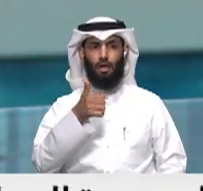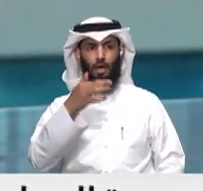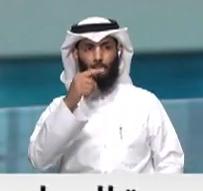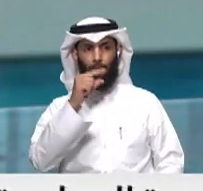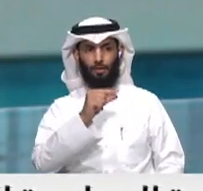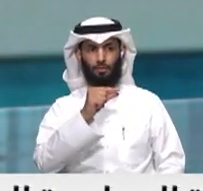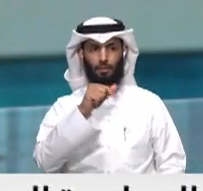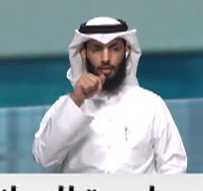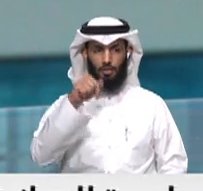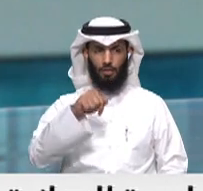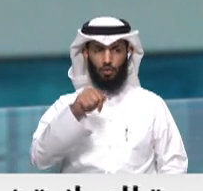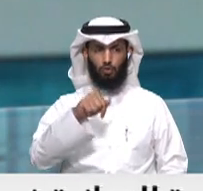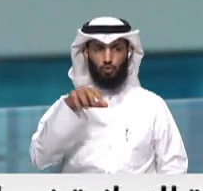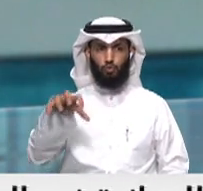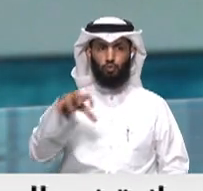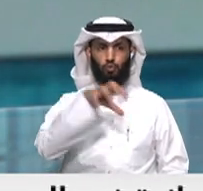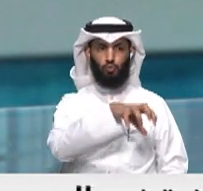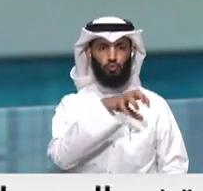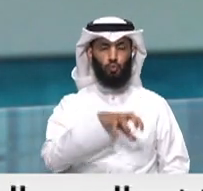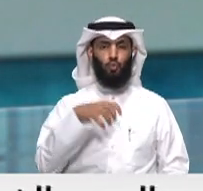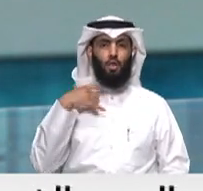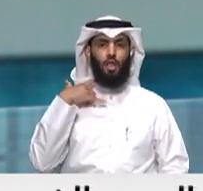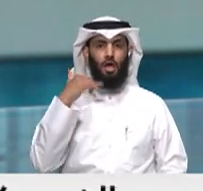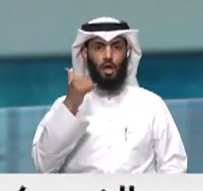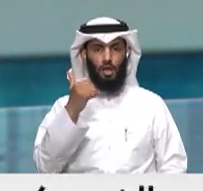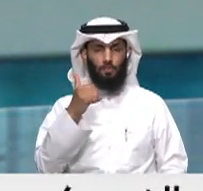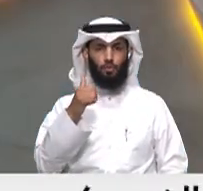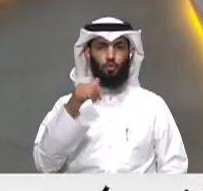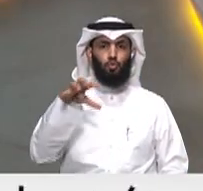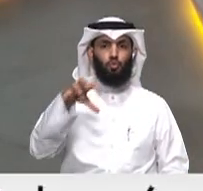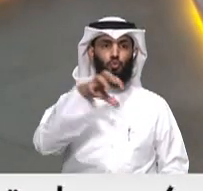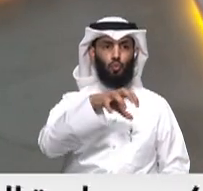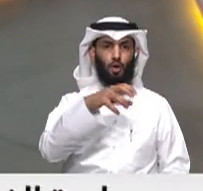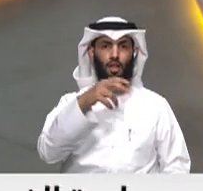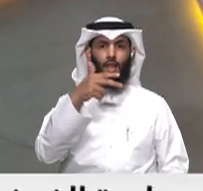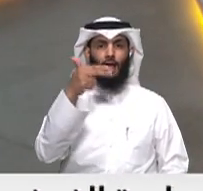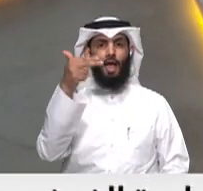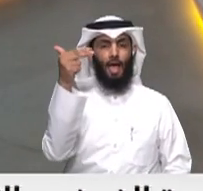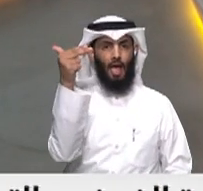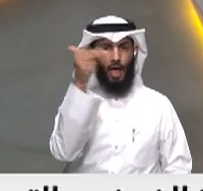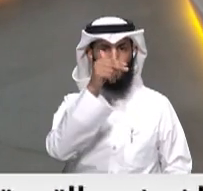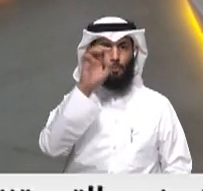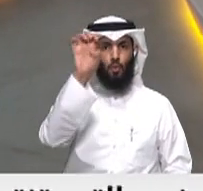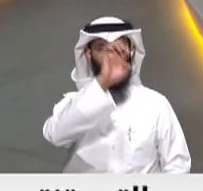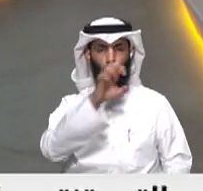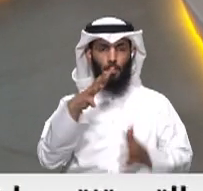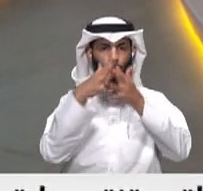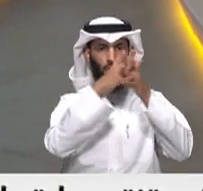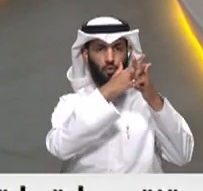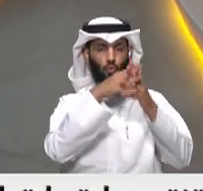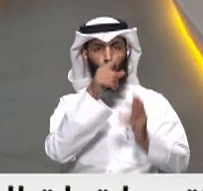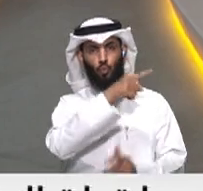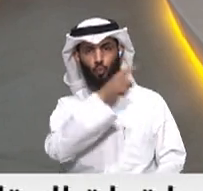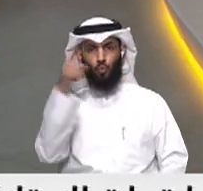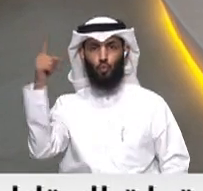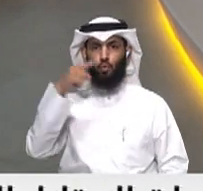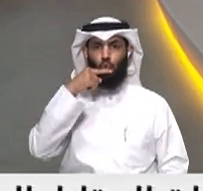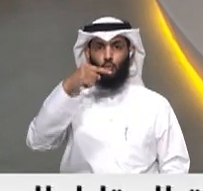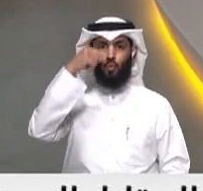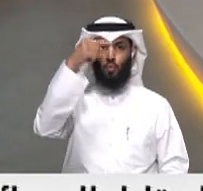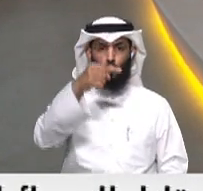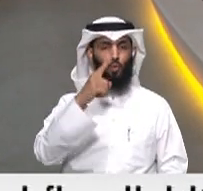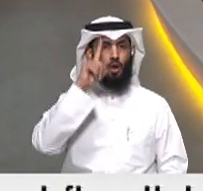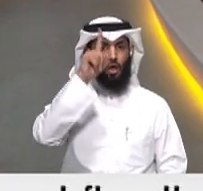بأن أغلب الدول العربية والغربية كذلك نددت بهذا الهجوم، خاصة أنه في